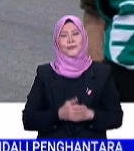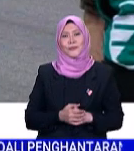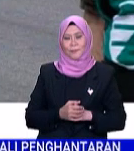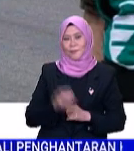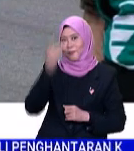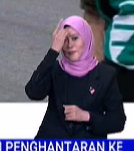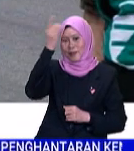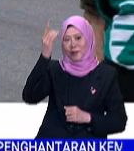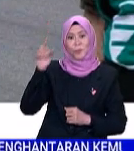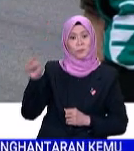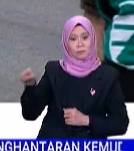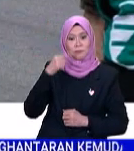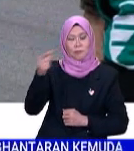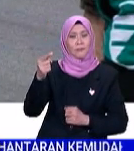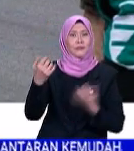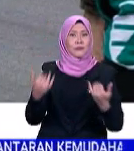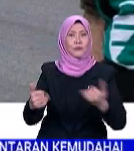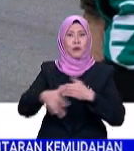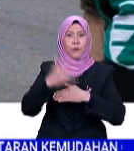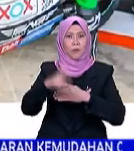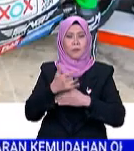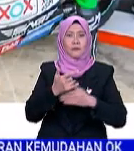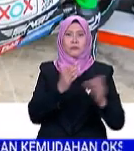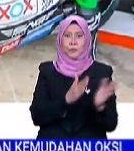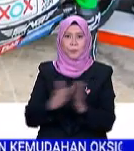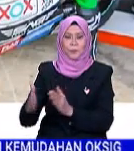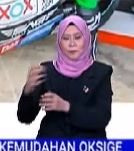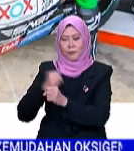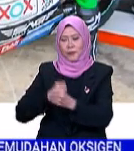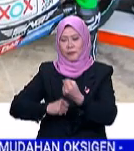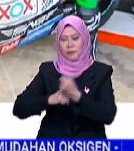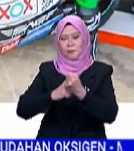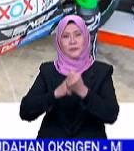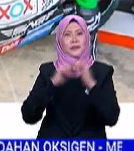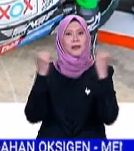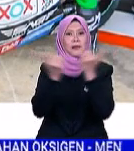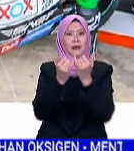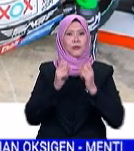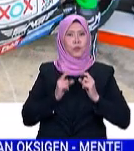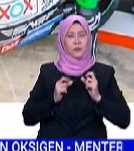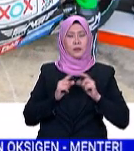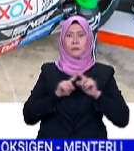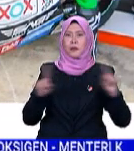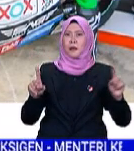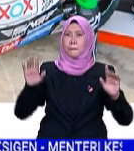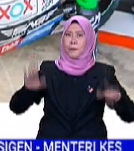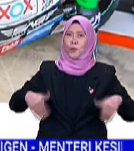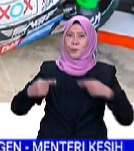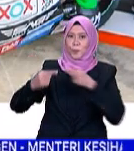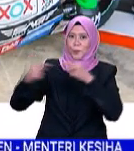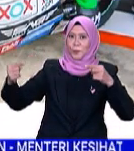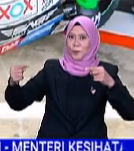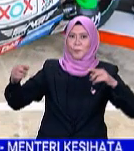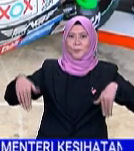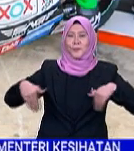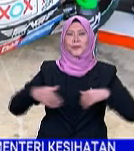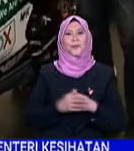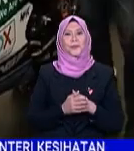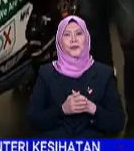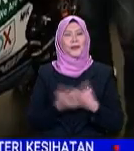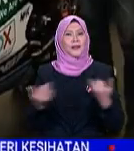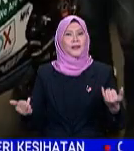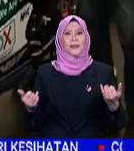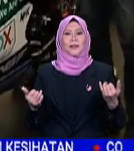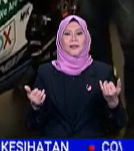Tambah Dato' Bobby, langkah awal dilakukan termasuk mendapatkan penanjaan syarikat swasta namun masih belum mendapat kata putus. Kerjasama